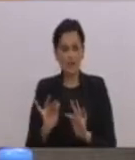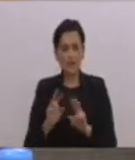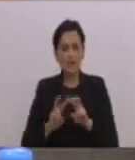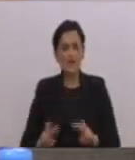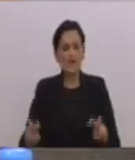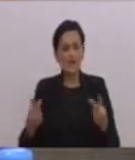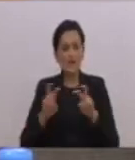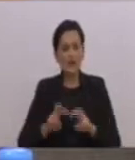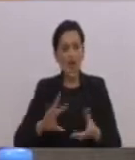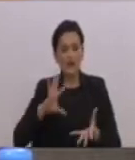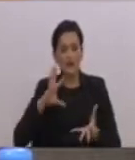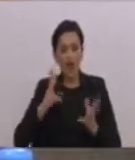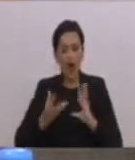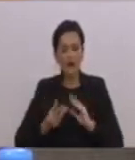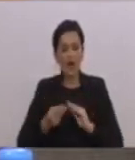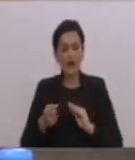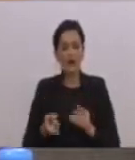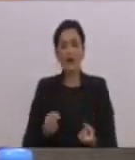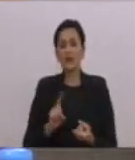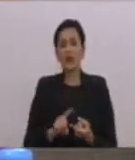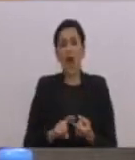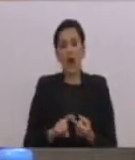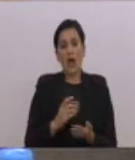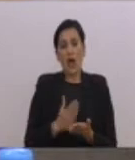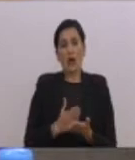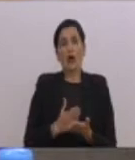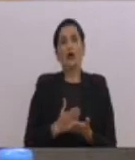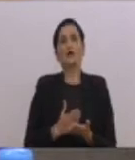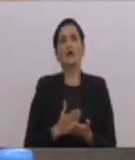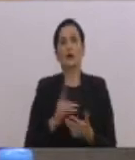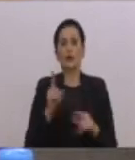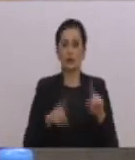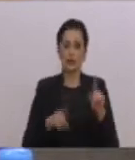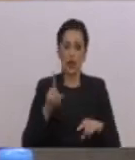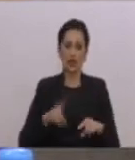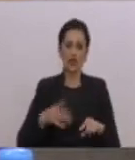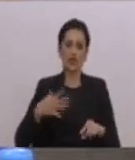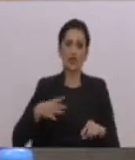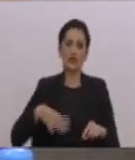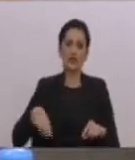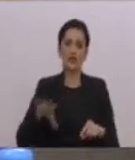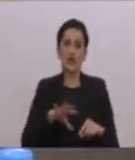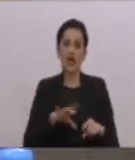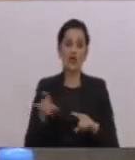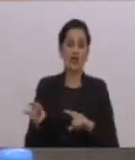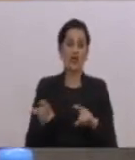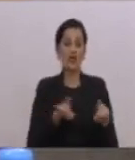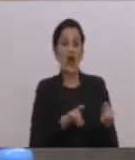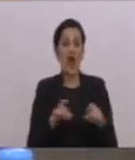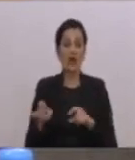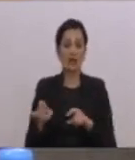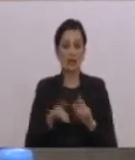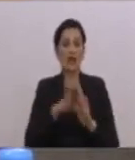და ანალიზი, რომელიც დაკავშირებულია ამ ზოგადად საქართველოში გადაადგილების გაუმჯობესებასთან